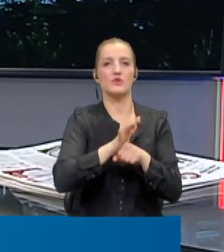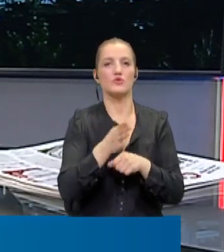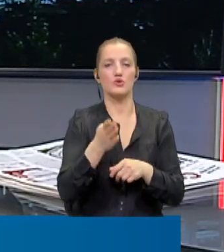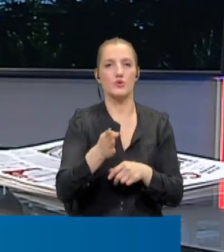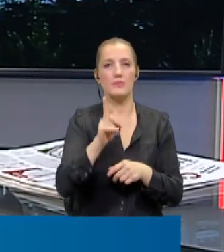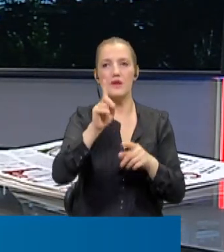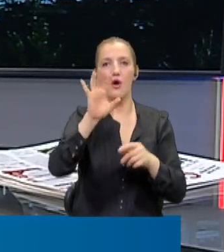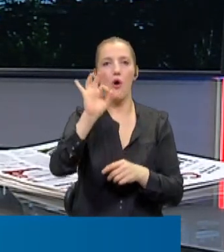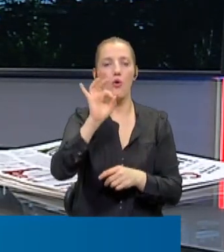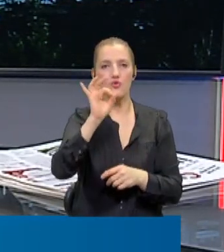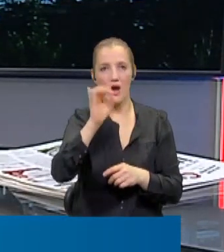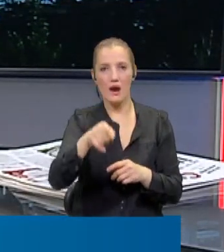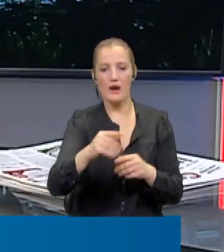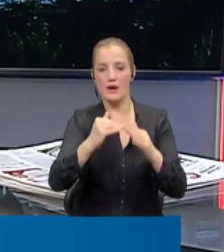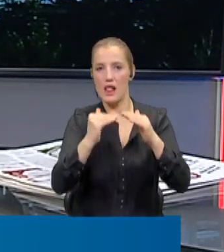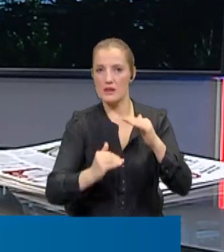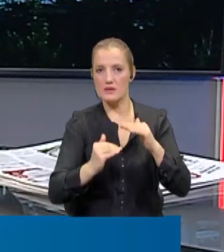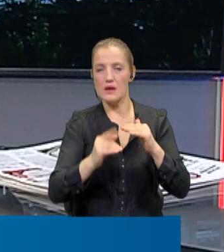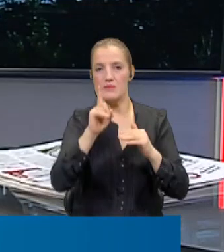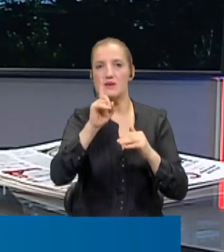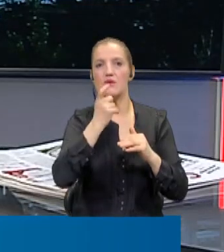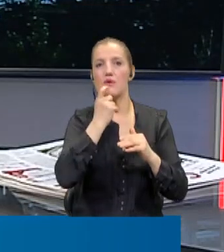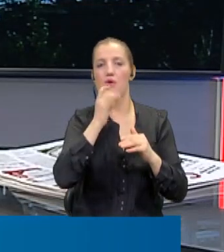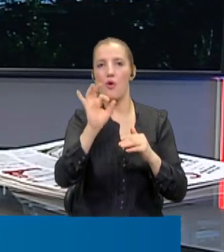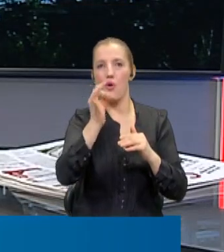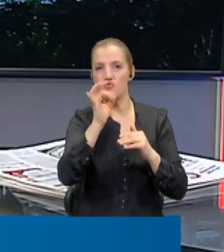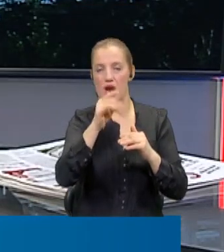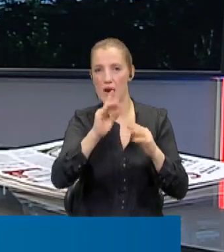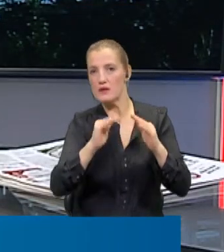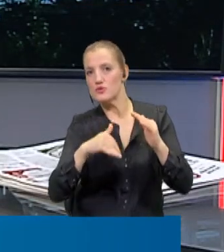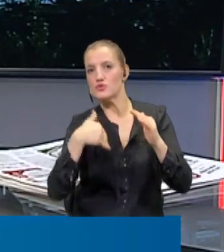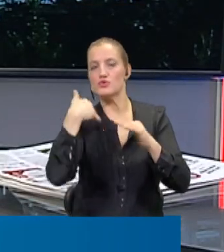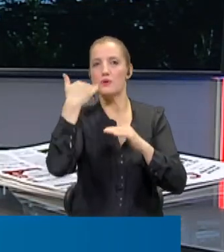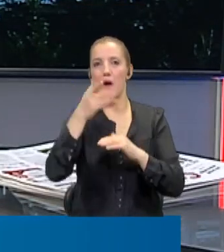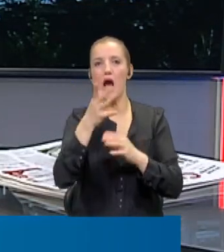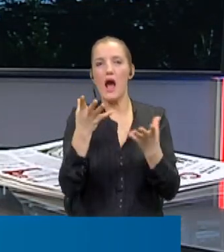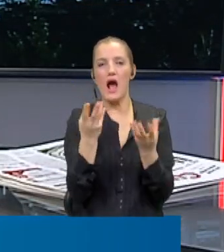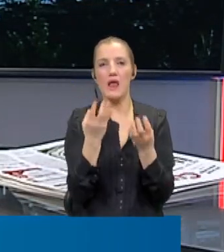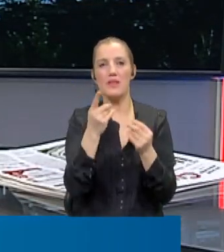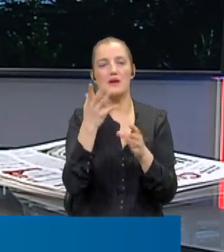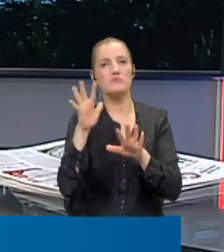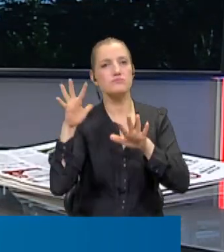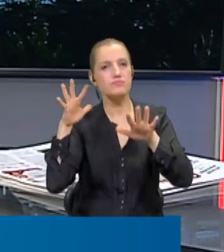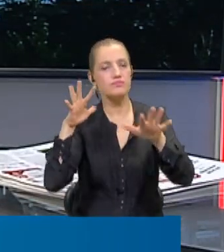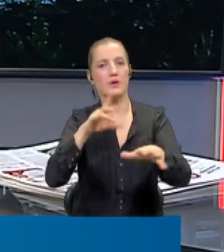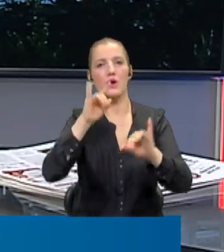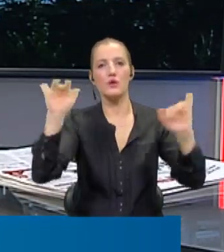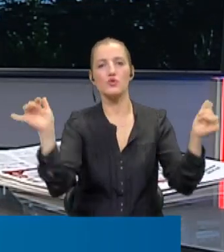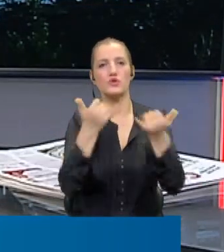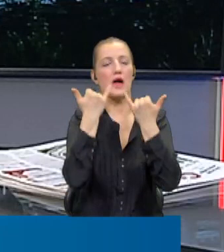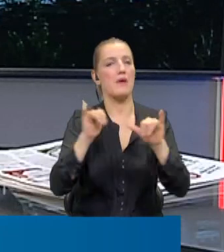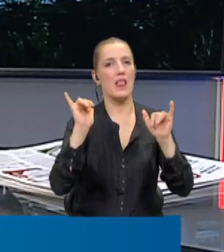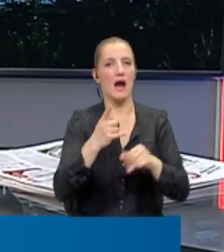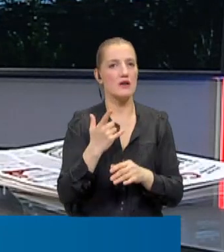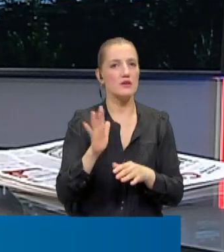tablosu 40 binin biraz altında Ama bir seni o gece yaşadık kalabalık bir gece kutlamalar